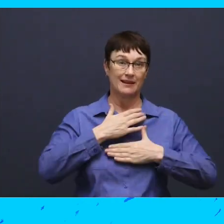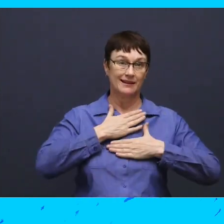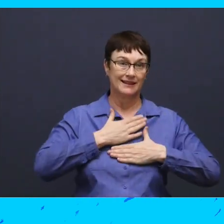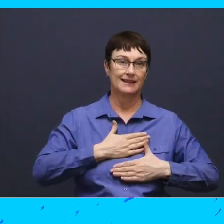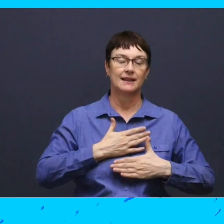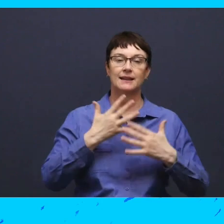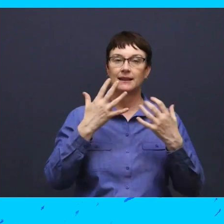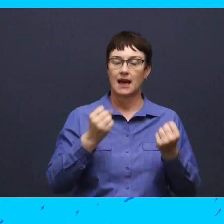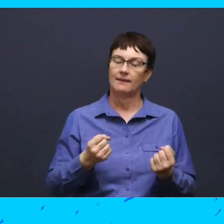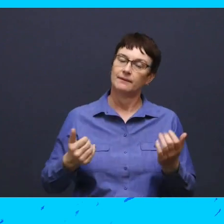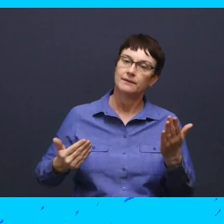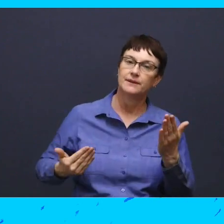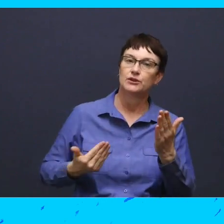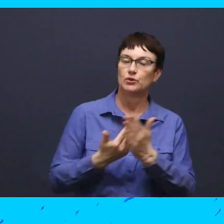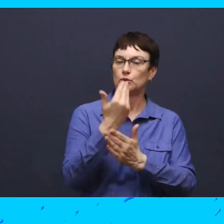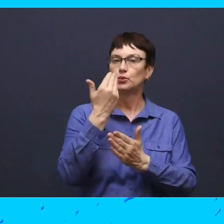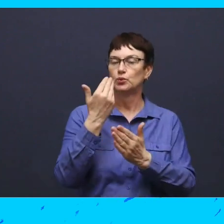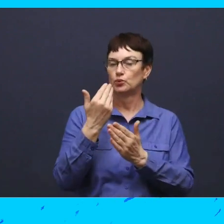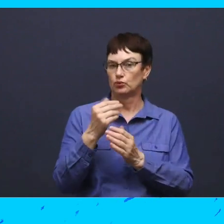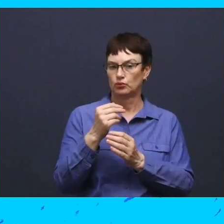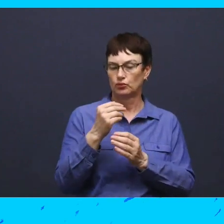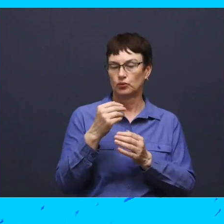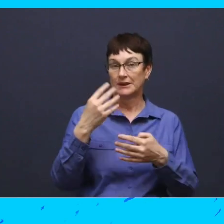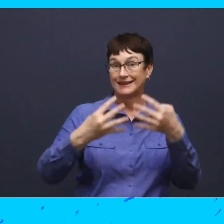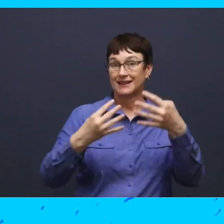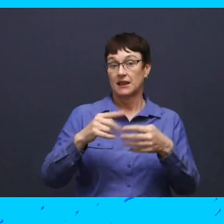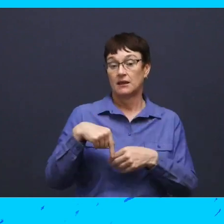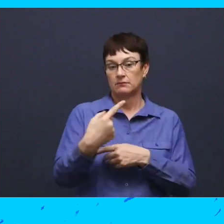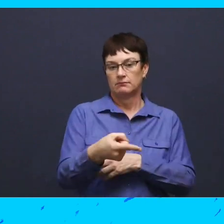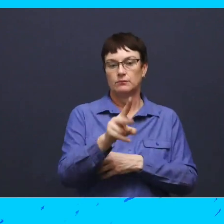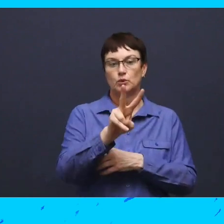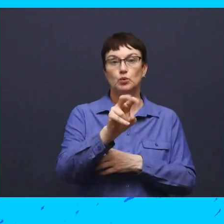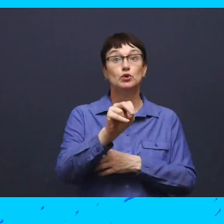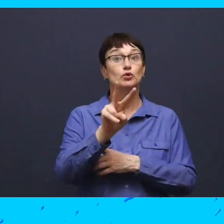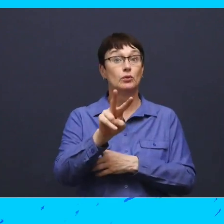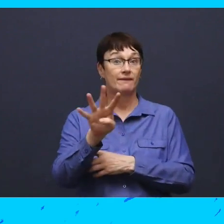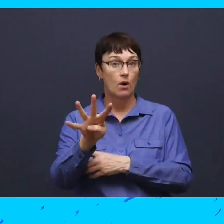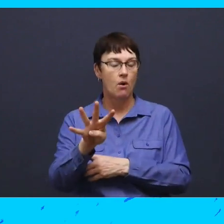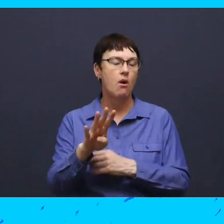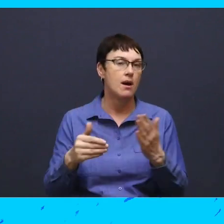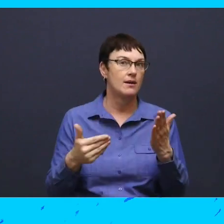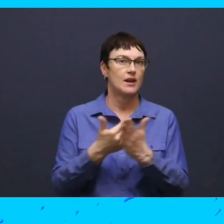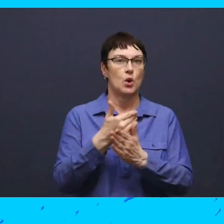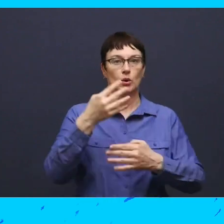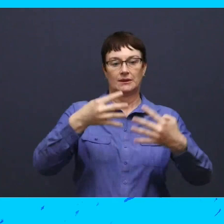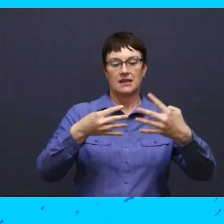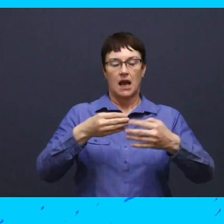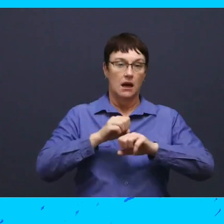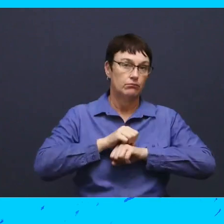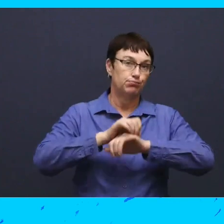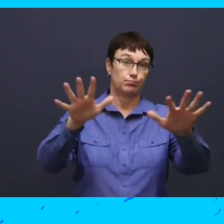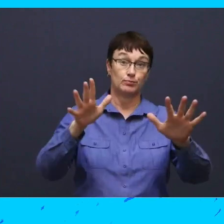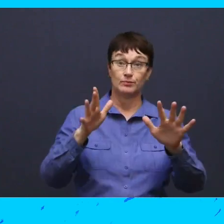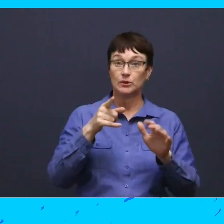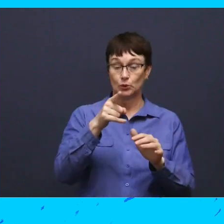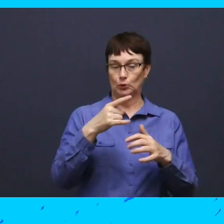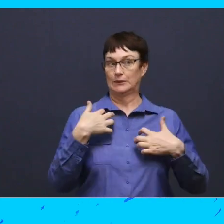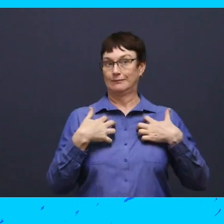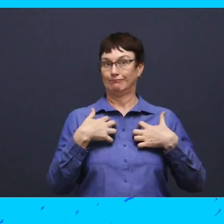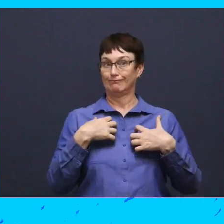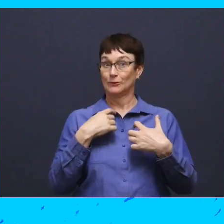brièvement, en 2024, nous ferons la publication